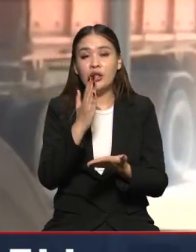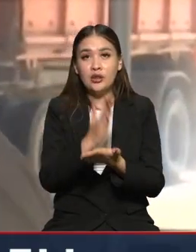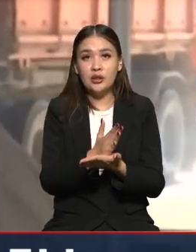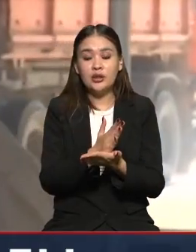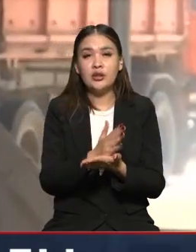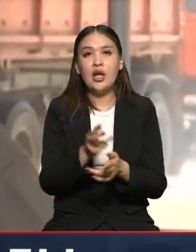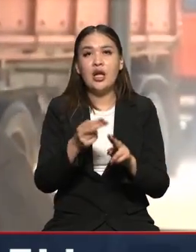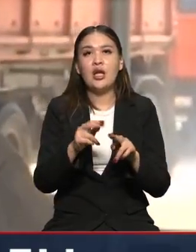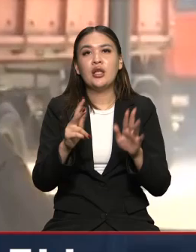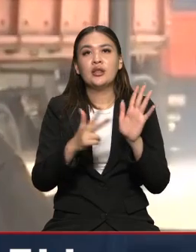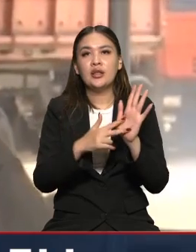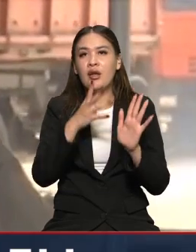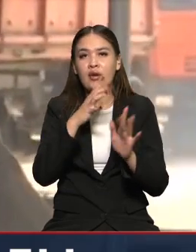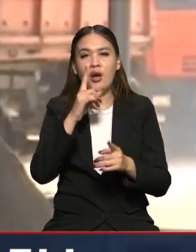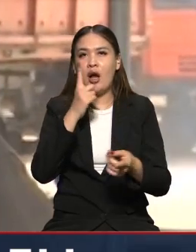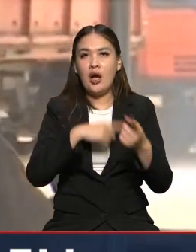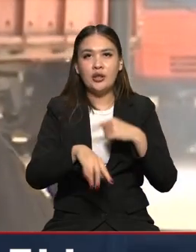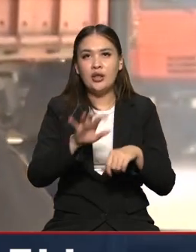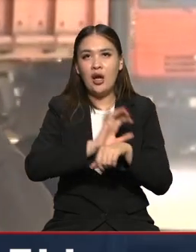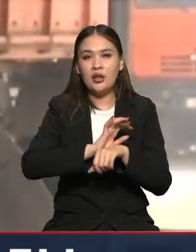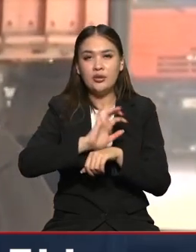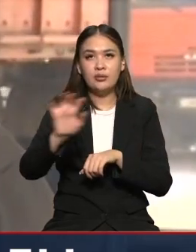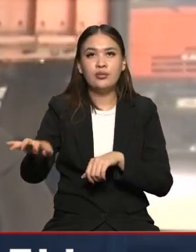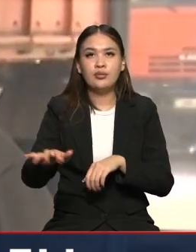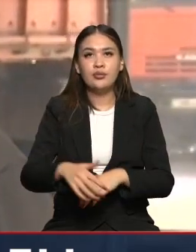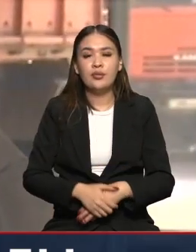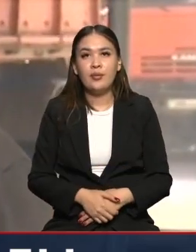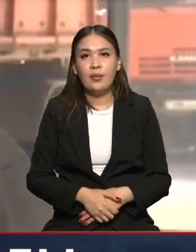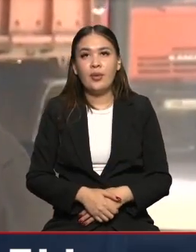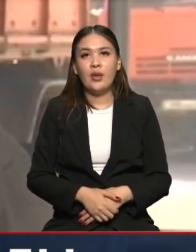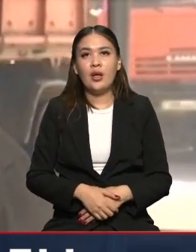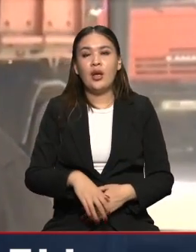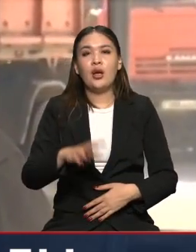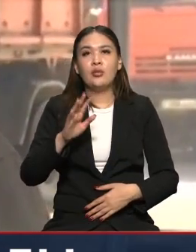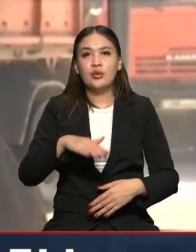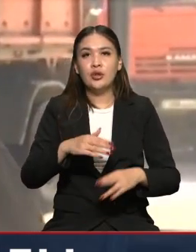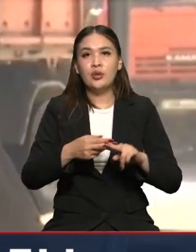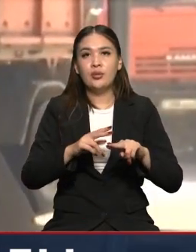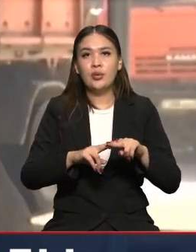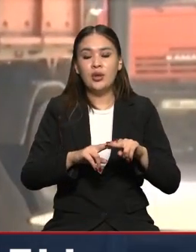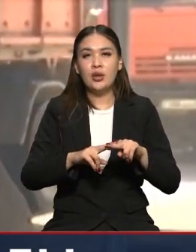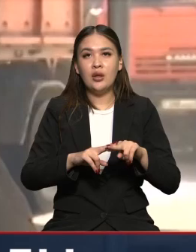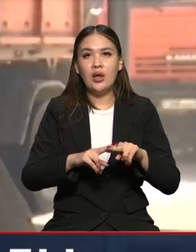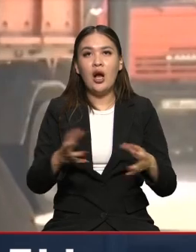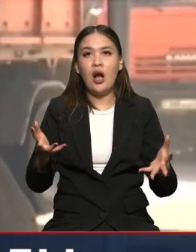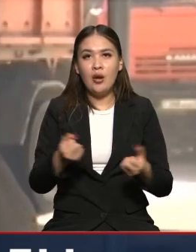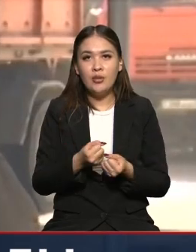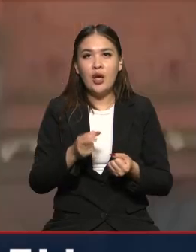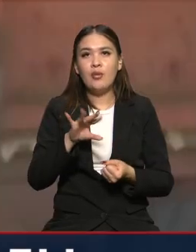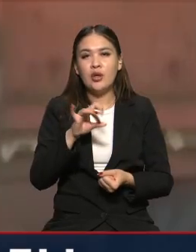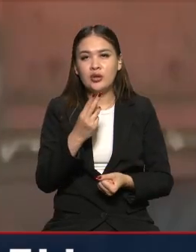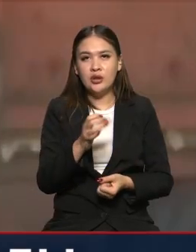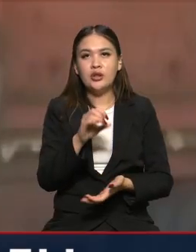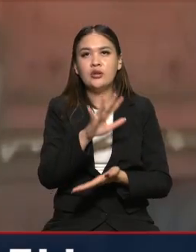сағат 8-де бүкіл бәрін кіргізіп жібереміз территорияға. Содан бұл біткеншеден түнімен жаңағы қабылдау процесі жүріп